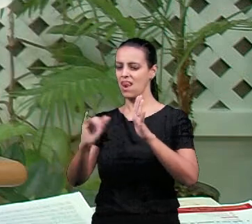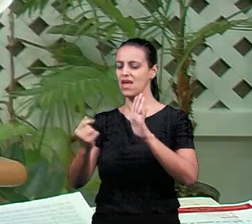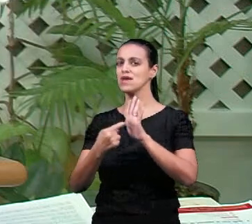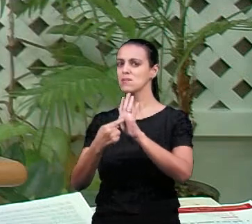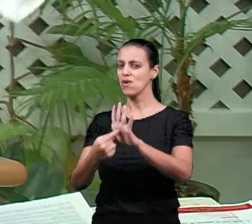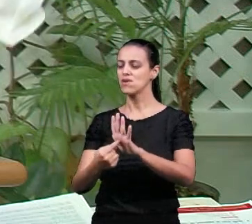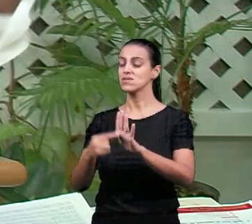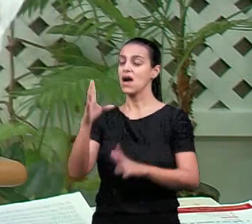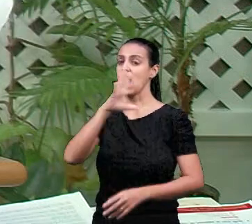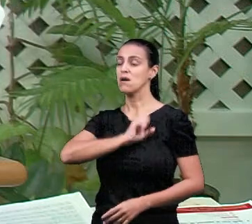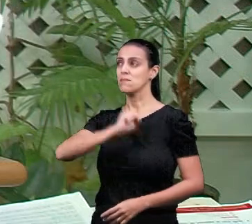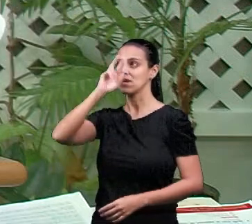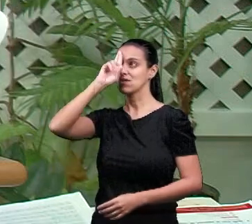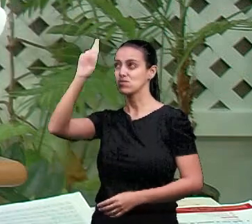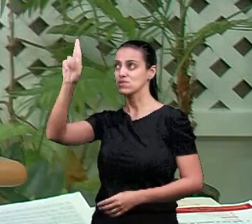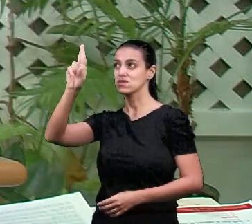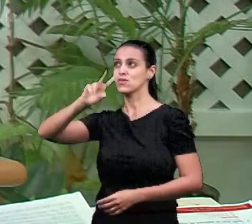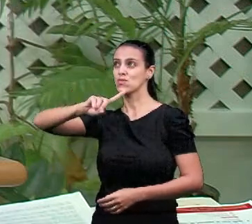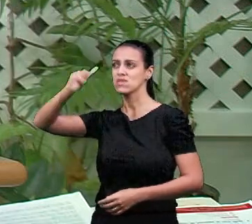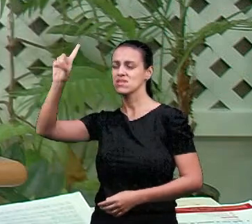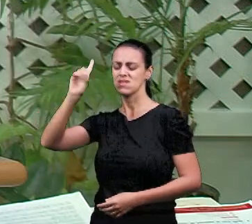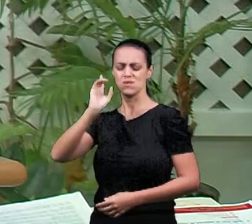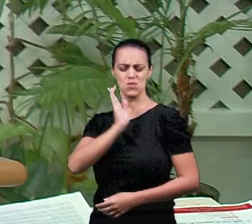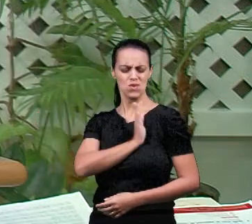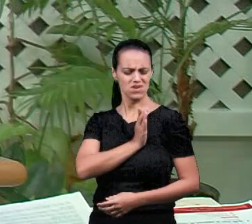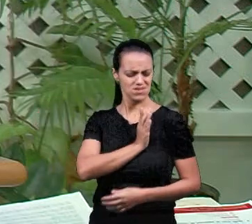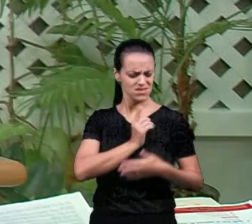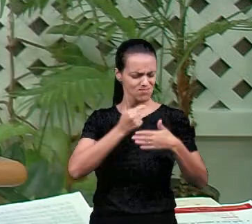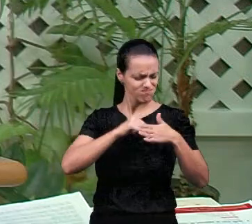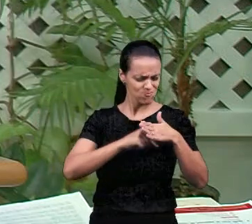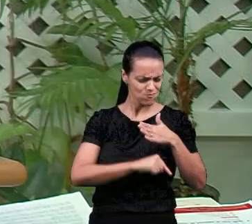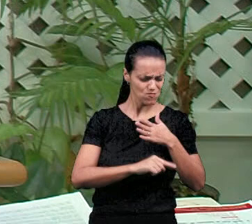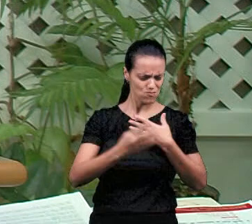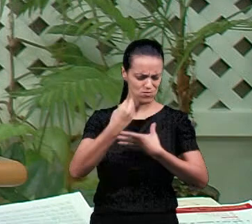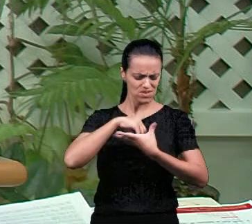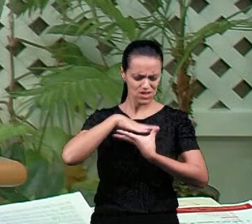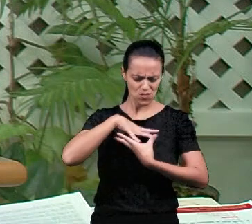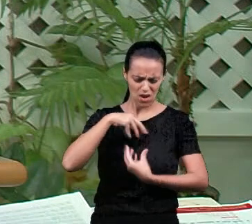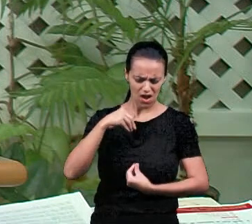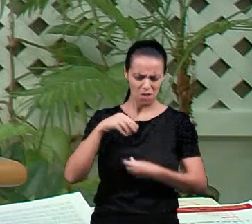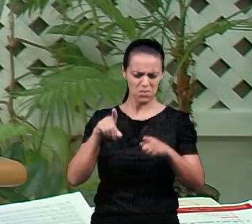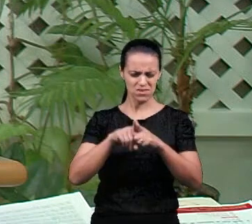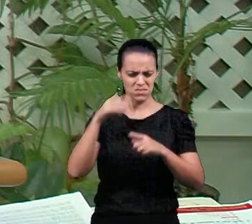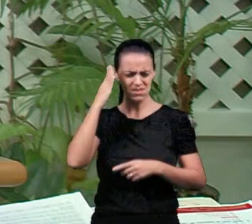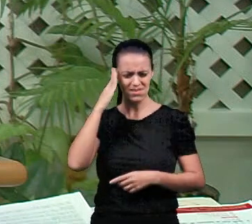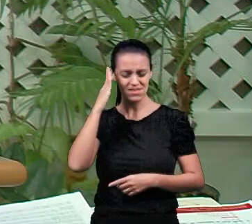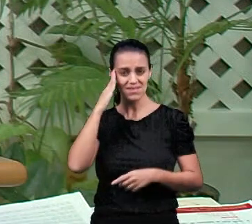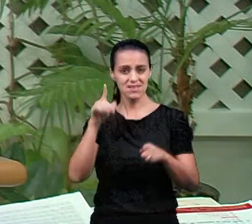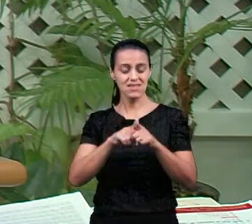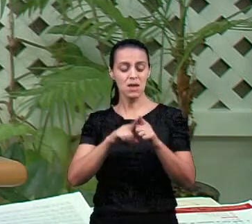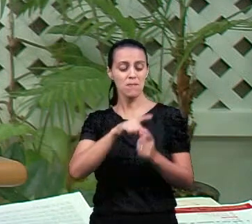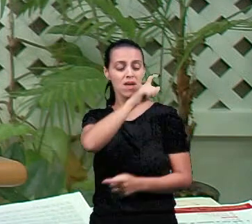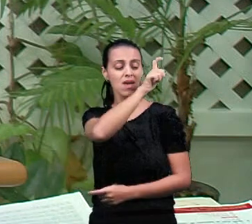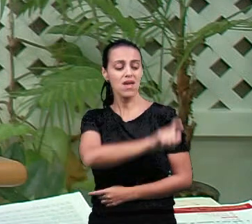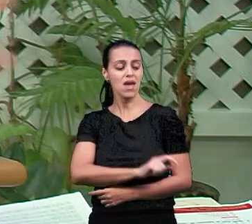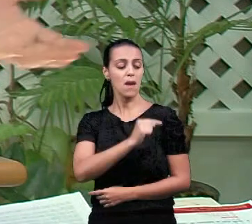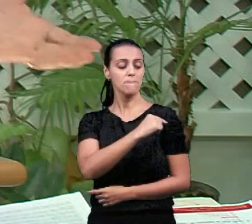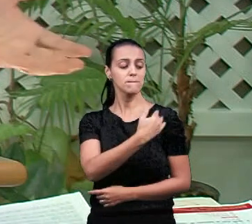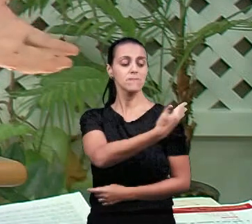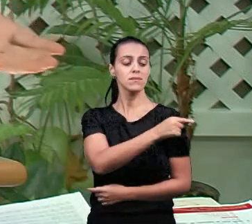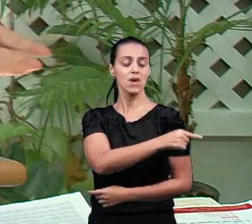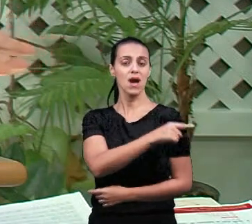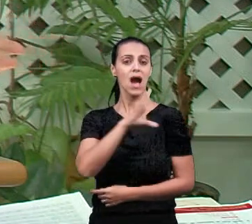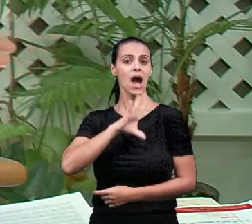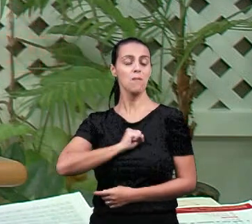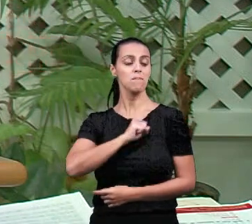Dieu. Lui-même, il a répondu, de tout ton cœur, de toute ton âme, de toute ta compréhension, et à ton prochain comme à toi-même.